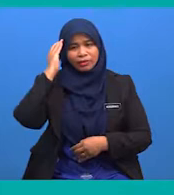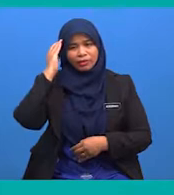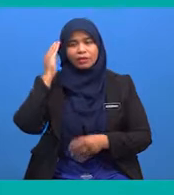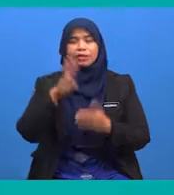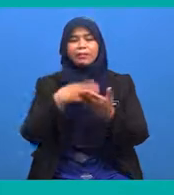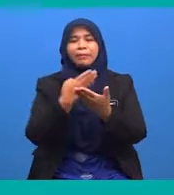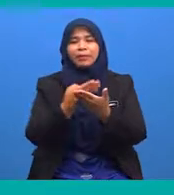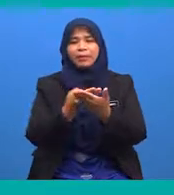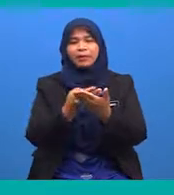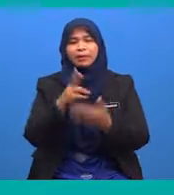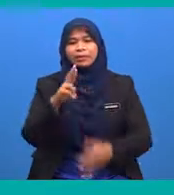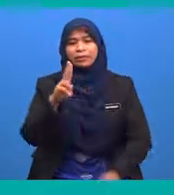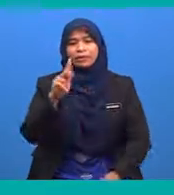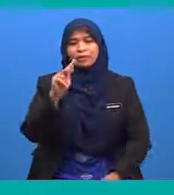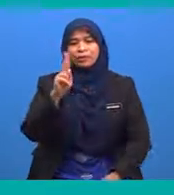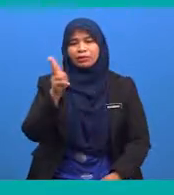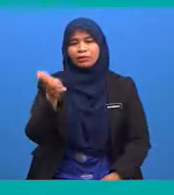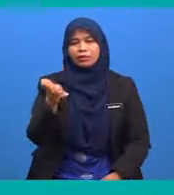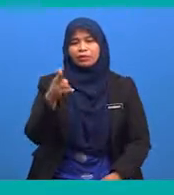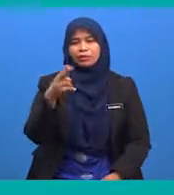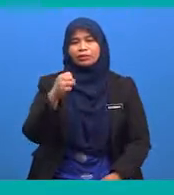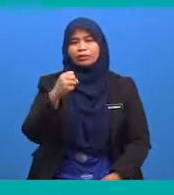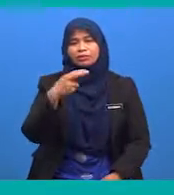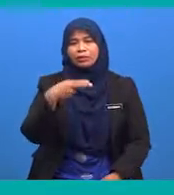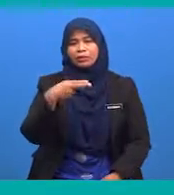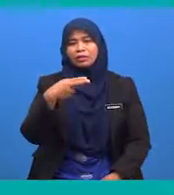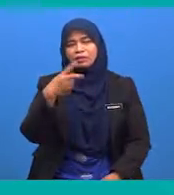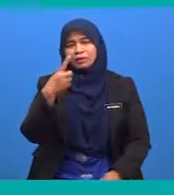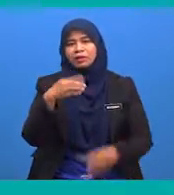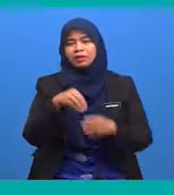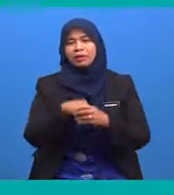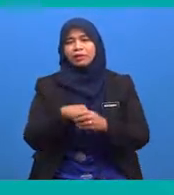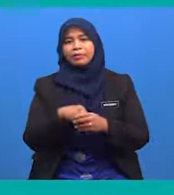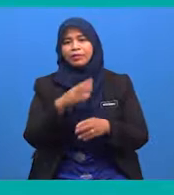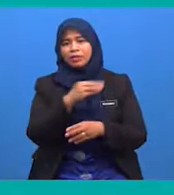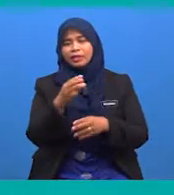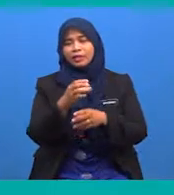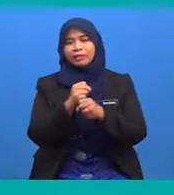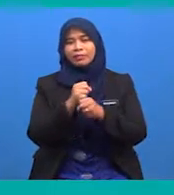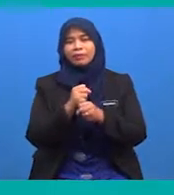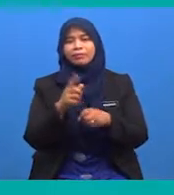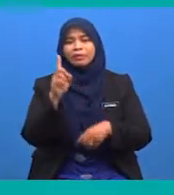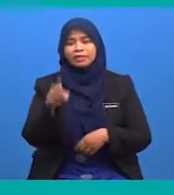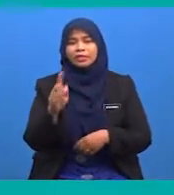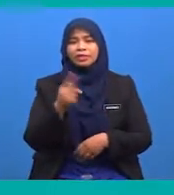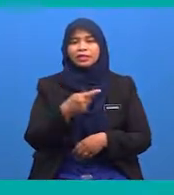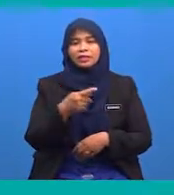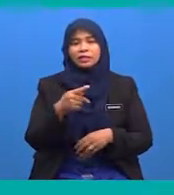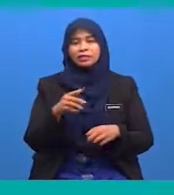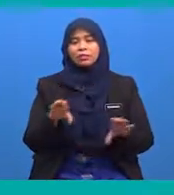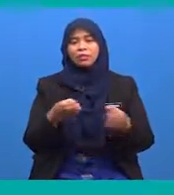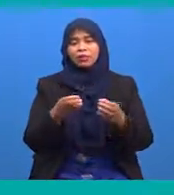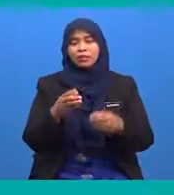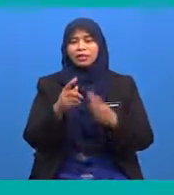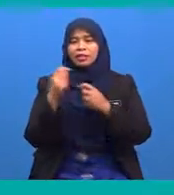hikmah rukhsah dapat memberi ruang kepada kita semua dengan dapat memastikan kita melaksanakan